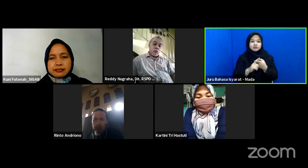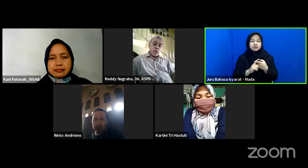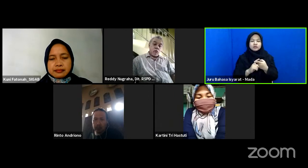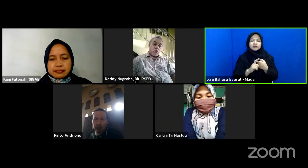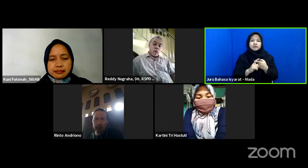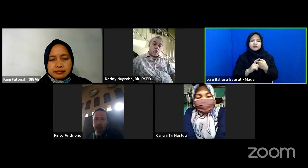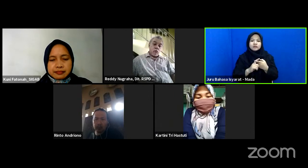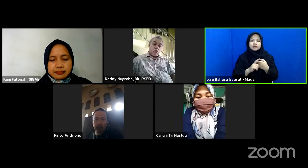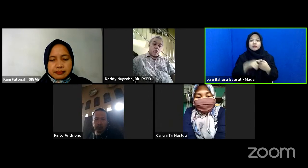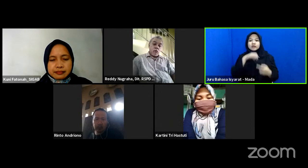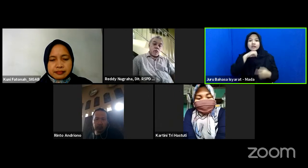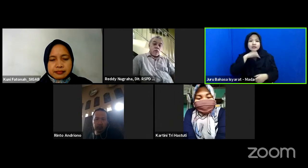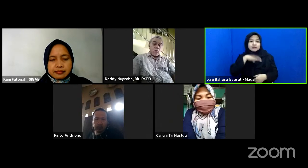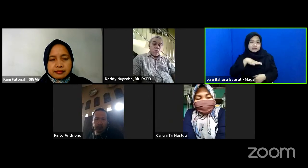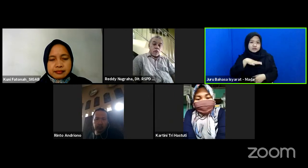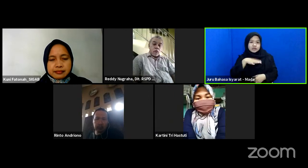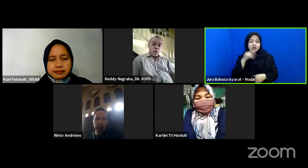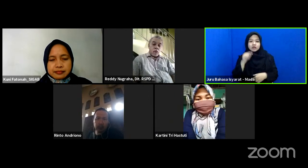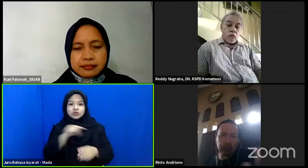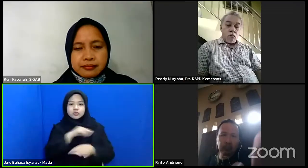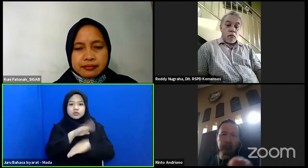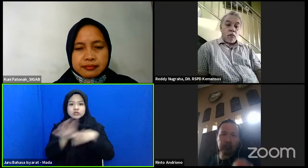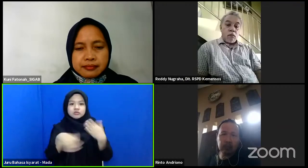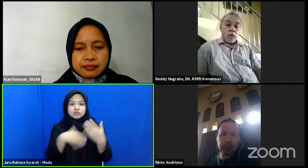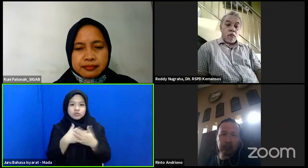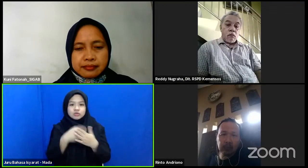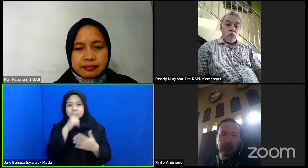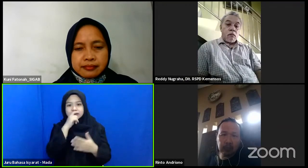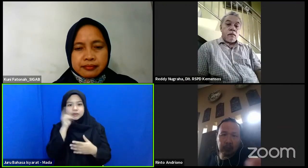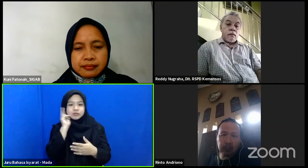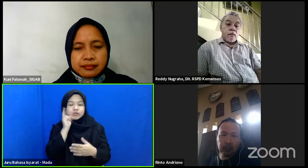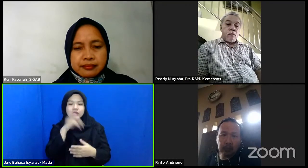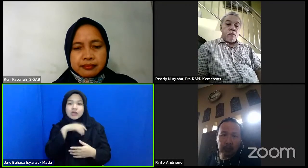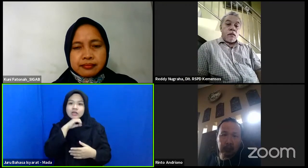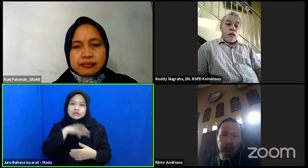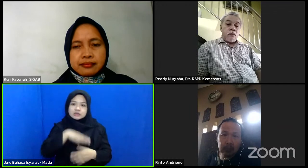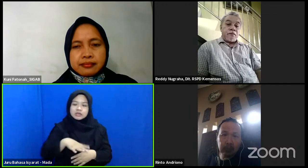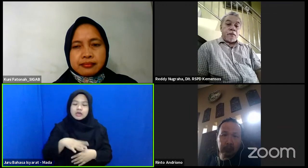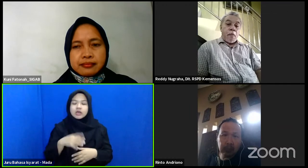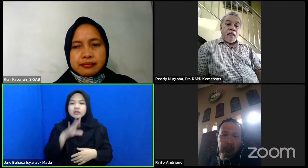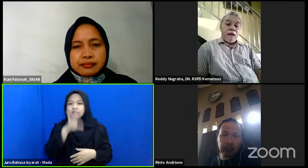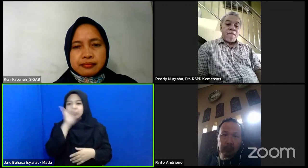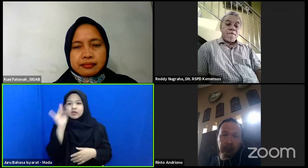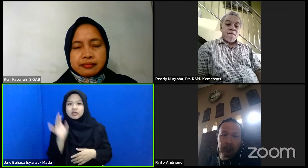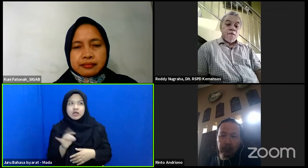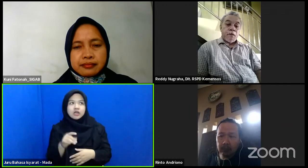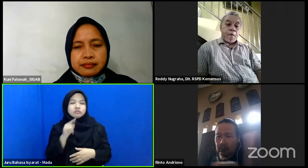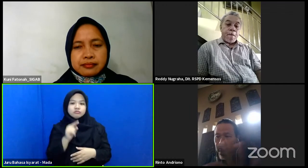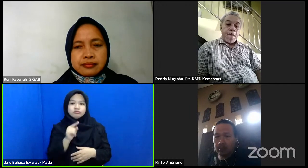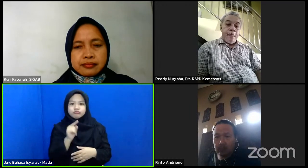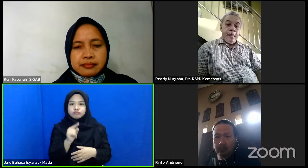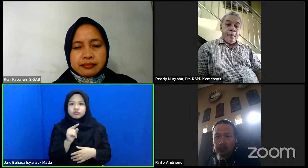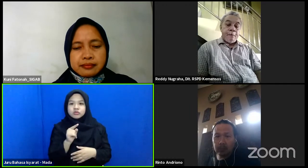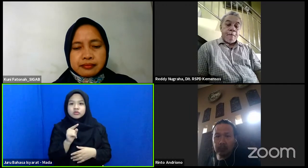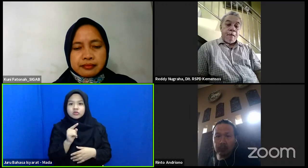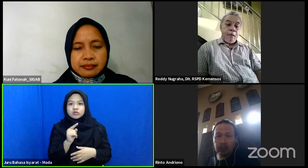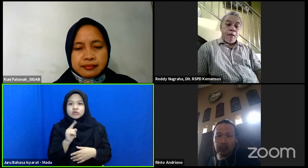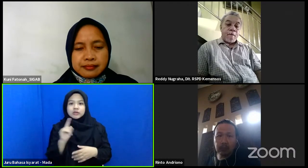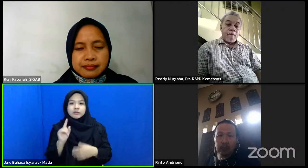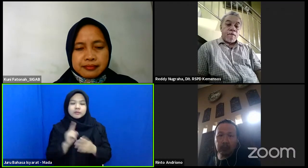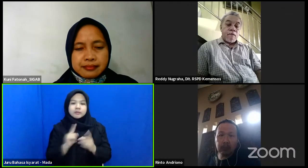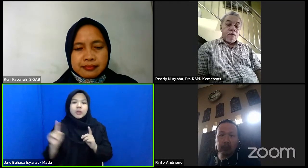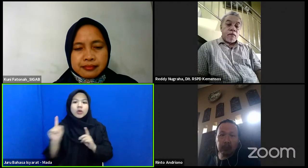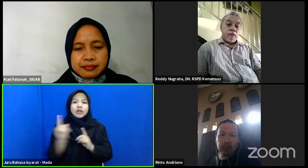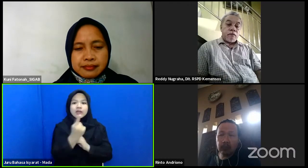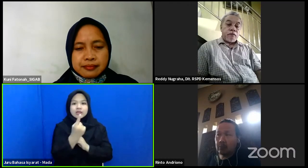usia semuanya itu atau bapak-bapak ibu berlanjut usia dan lain sebagainya menjadi hal yang menjadi prioritas